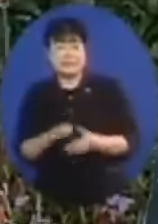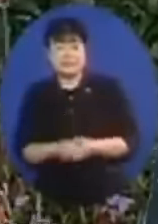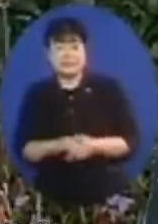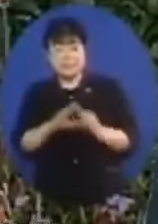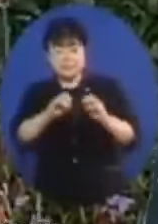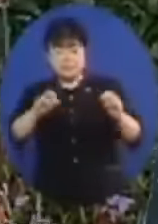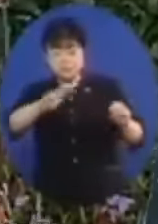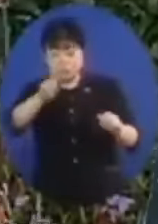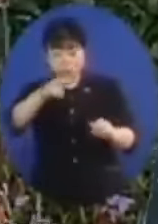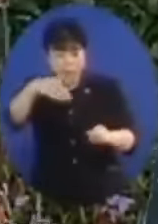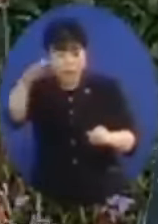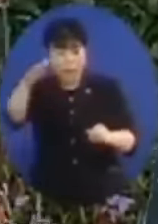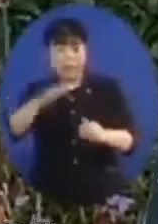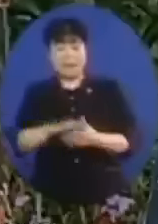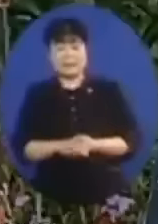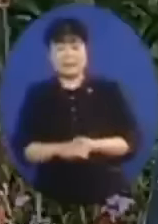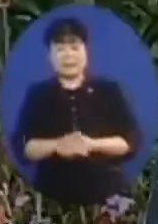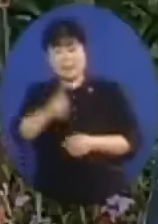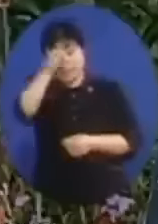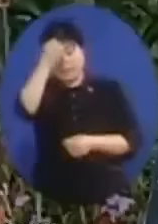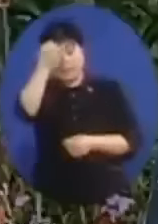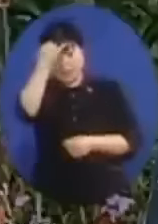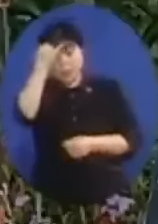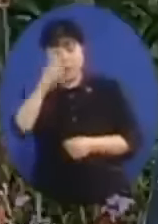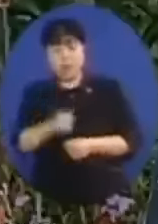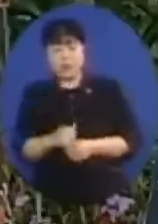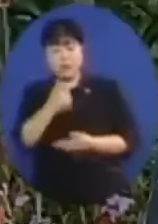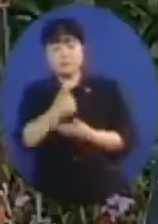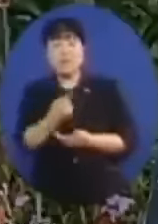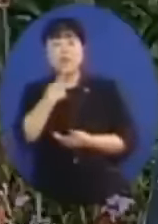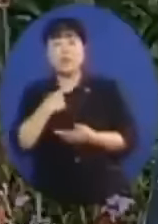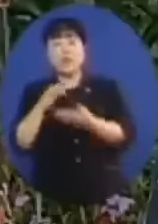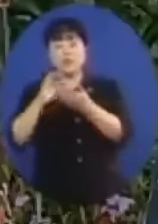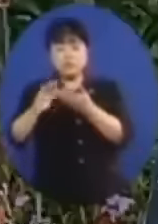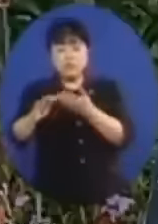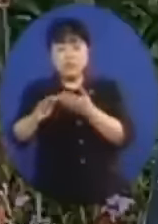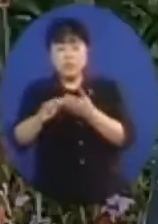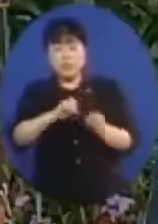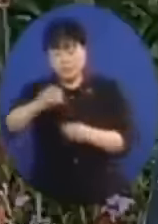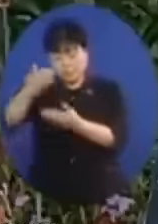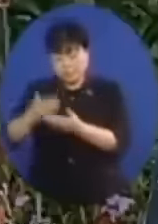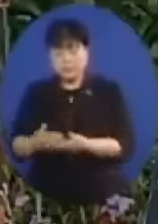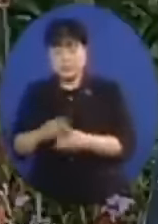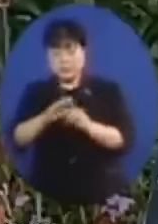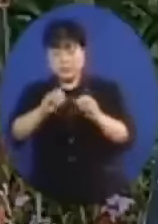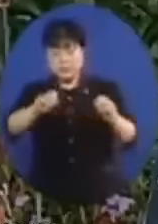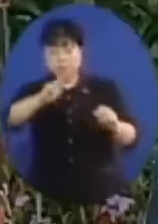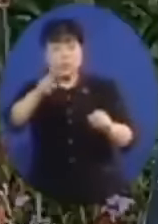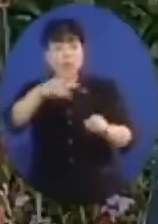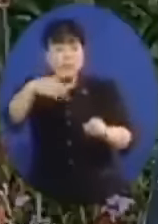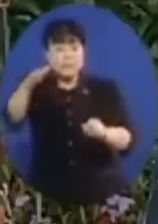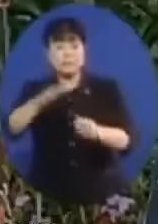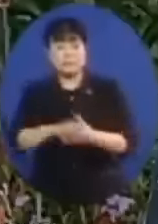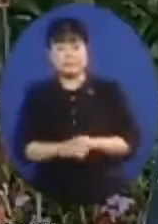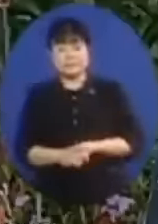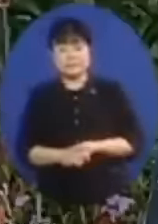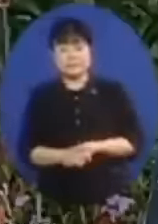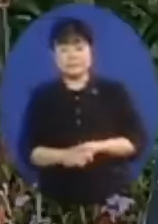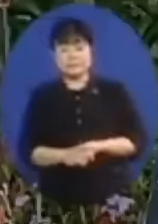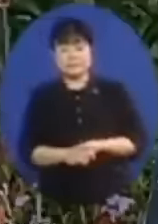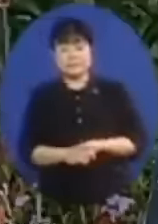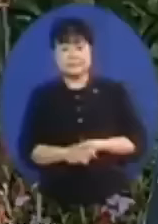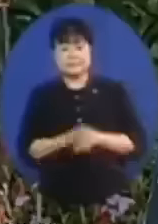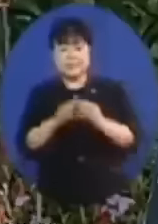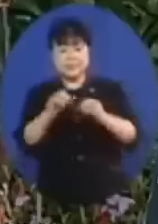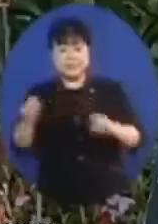다 흙으로 다 돌아가요. 아담과 하와가 죄 짓고 난 다음에 하나님께 버림받았을 때 흙으로 돌아가라고 그러시죠.